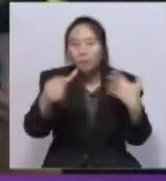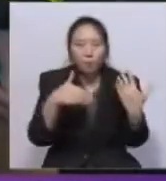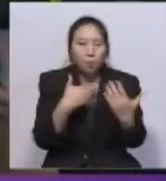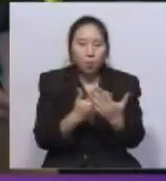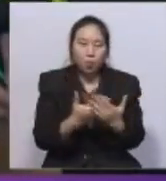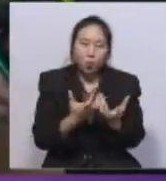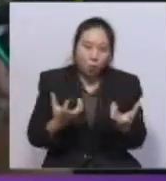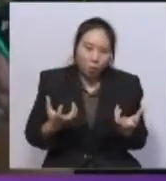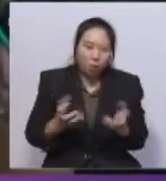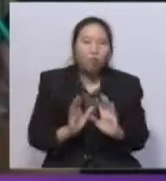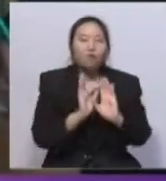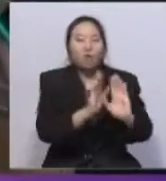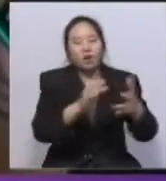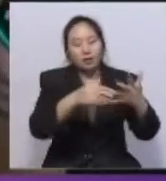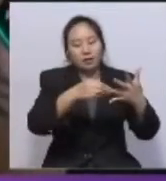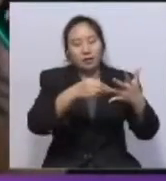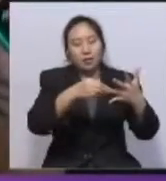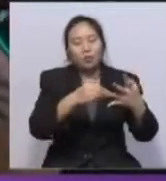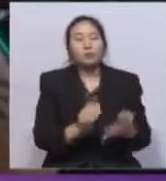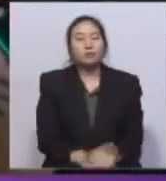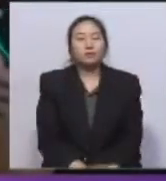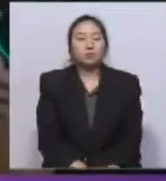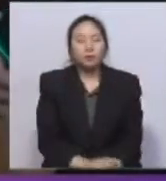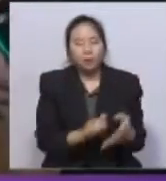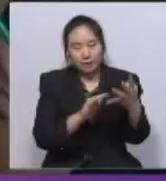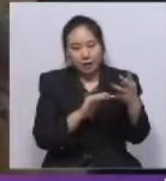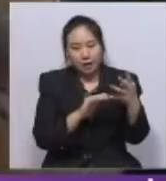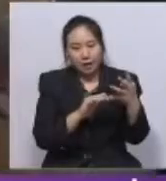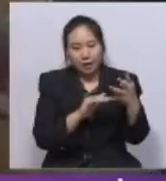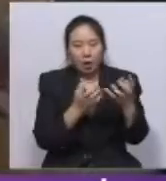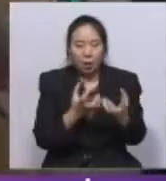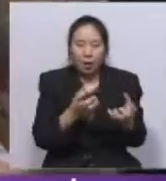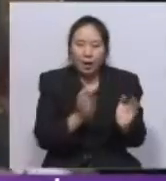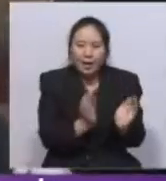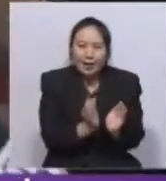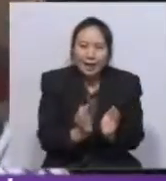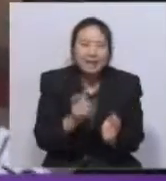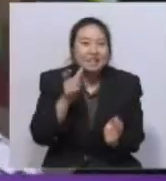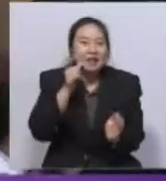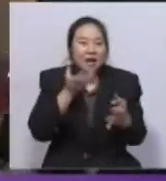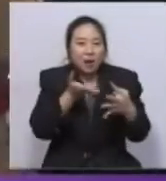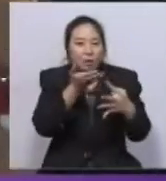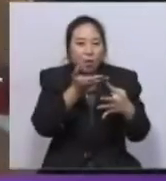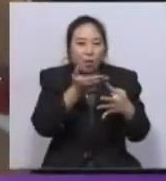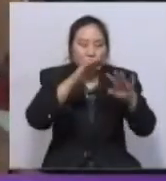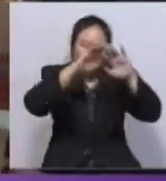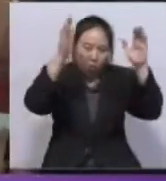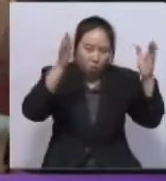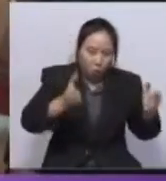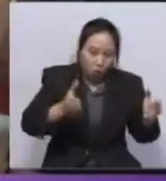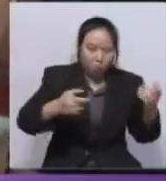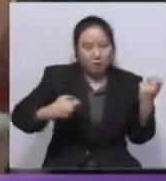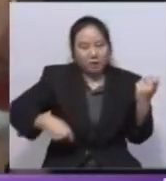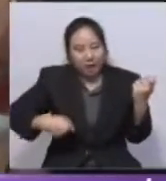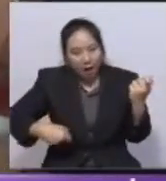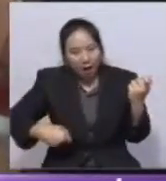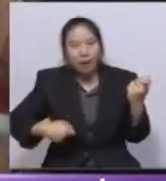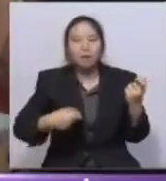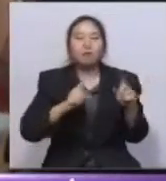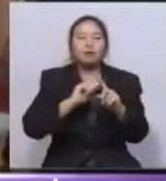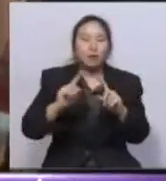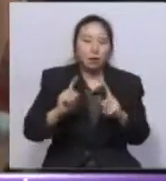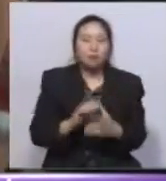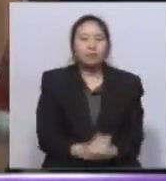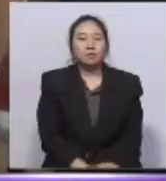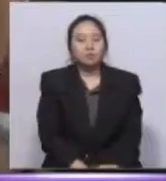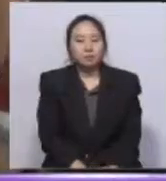อุปกรณ์หมดเลยอยู่ชั้นสองแล้วก็ชั้นล่างไอ้ของชิ้นเล็กชิ้นใหญ่อยู่ข้างบนพวกตู้ลำโพงพวกกีตาร์ไฟฟ้ากีตาร์โปร่งอะไรเ